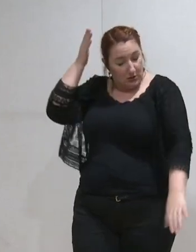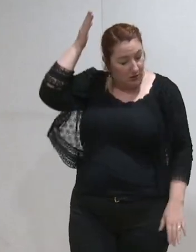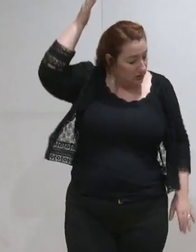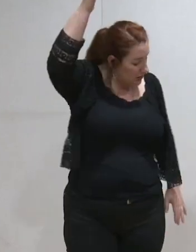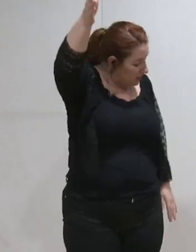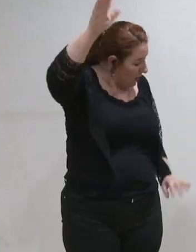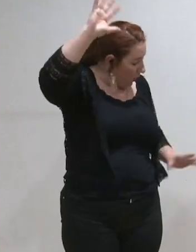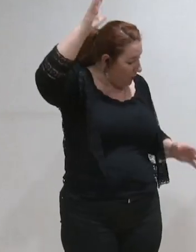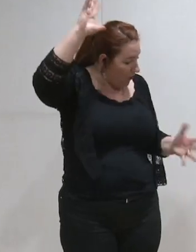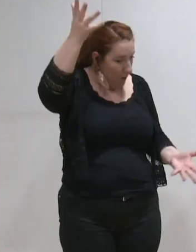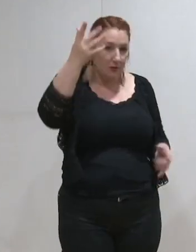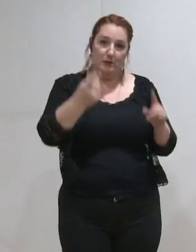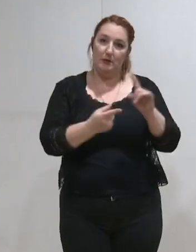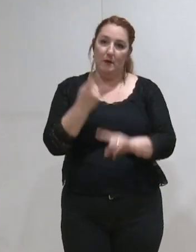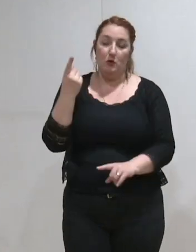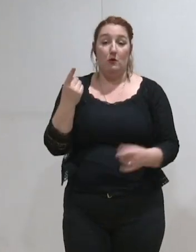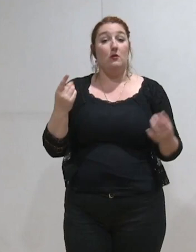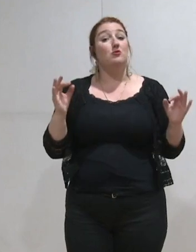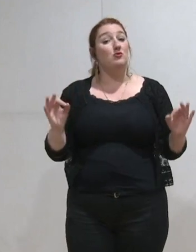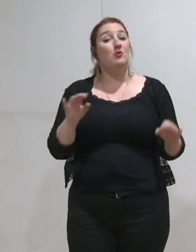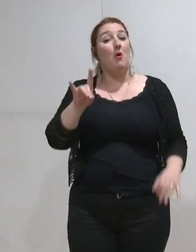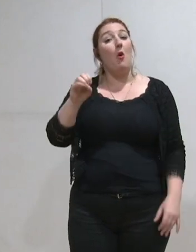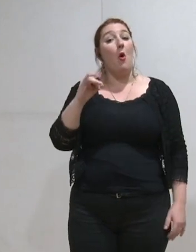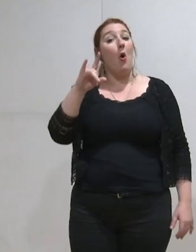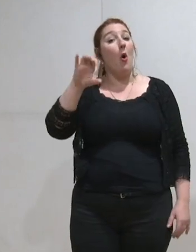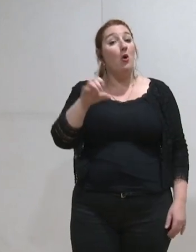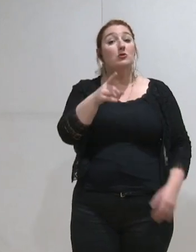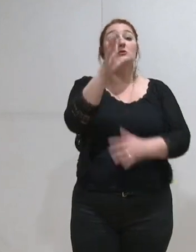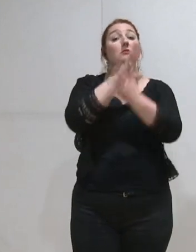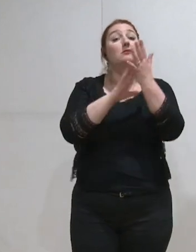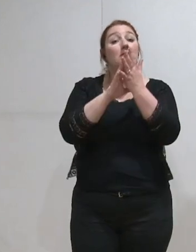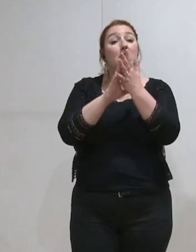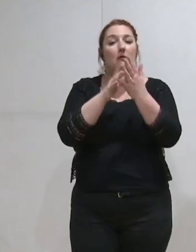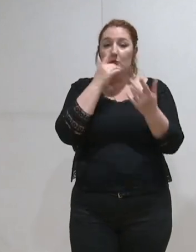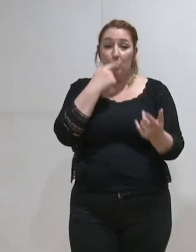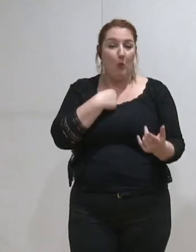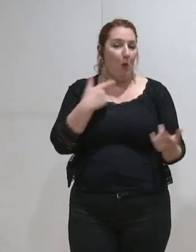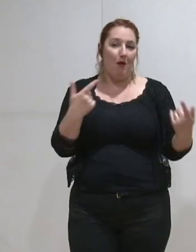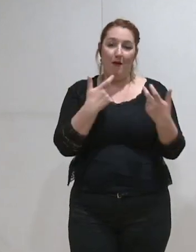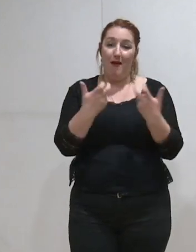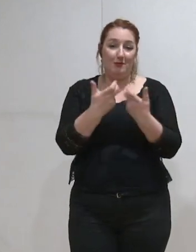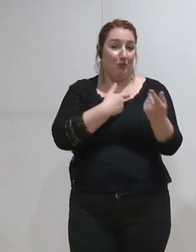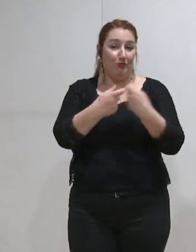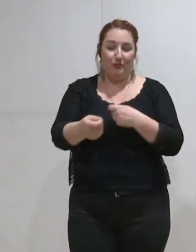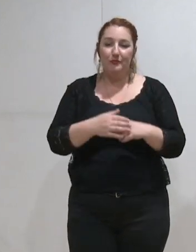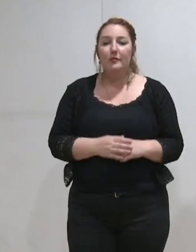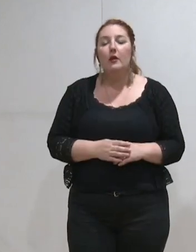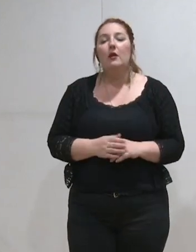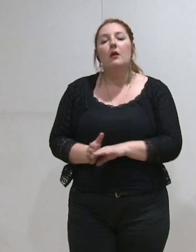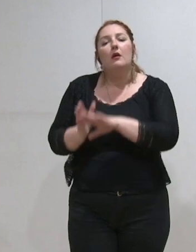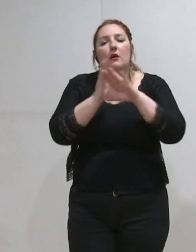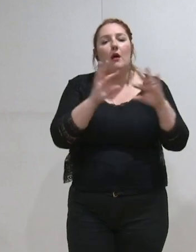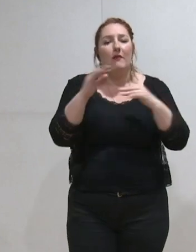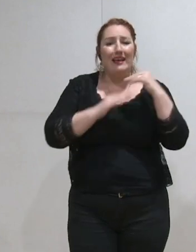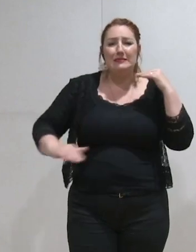vont s'inscrire hoch est justement le contre-exemple par rapport à ce que vous voulez faire quand à l'explanade si 75 % du programme est